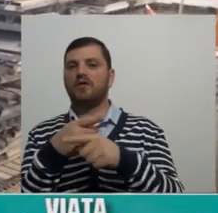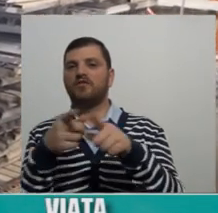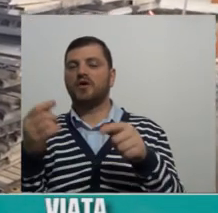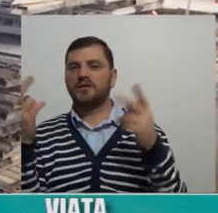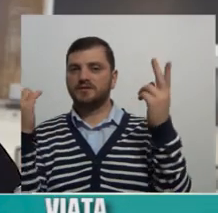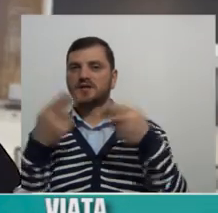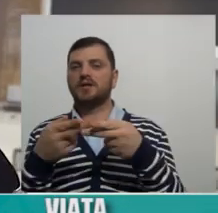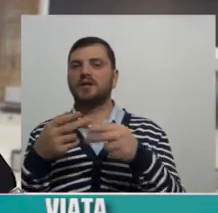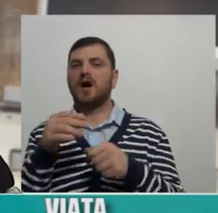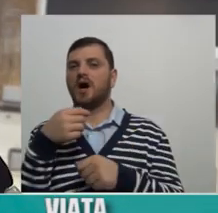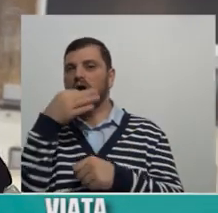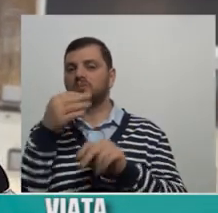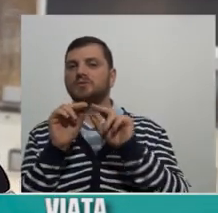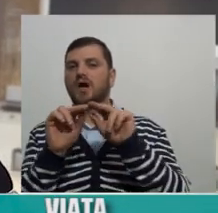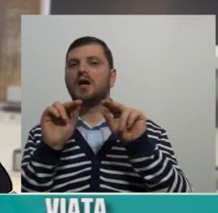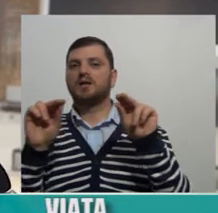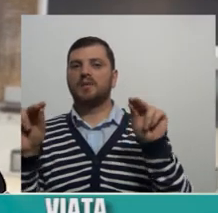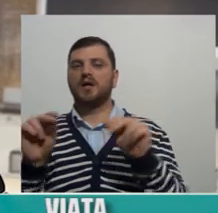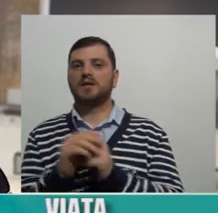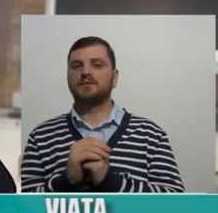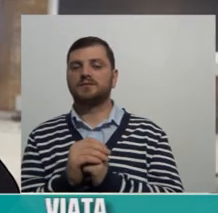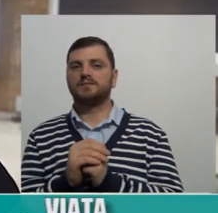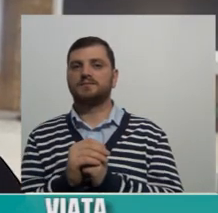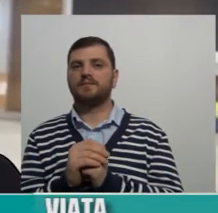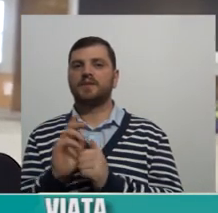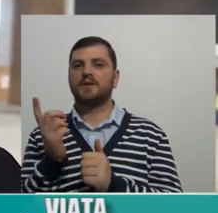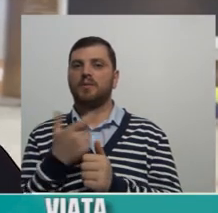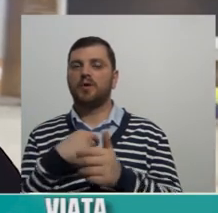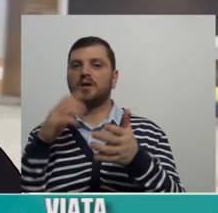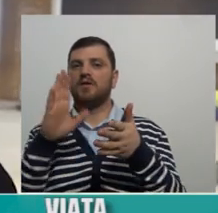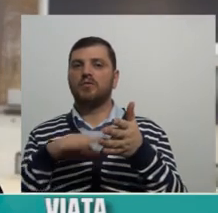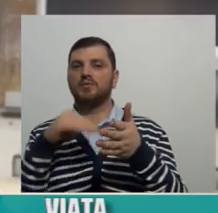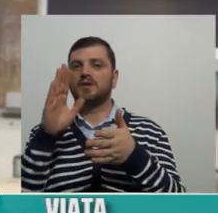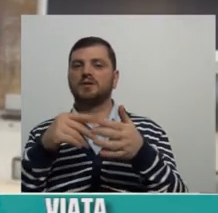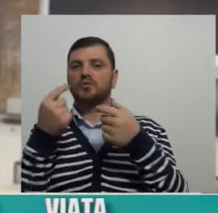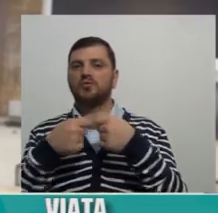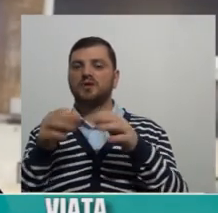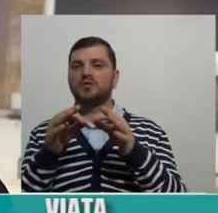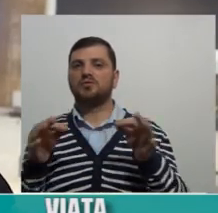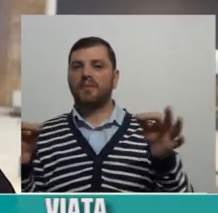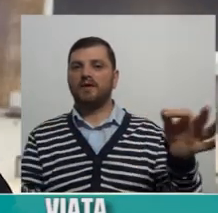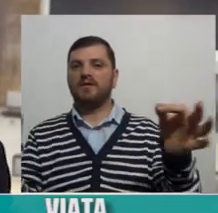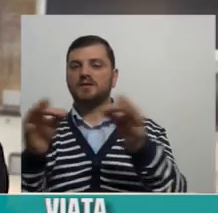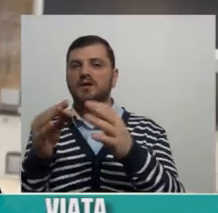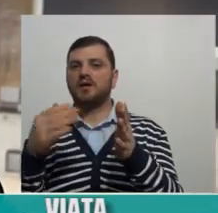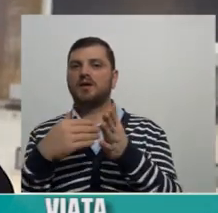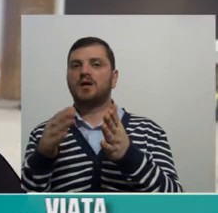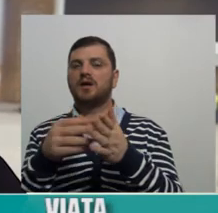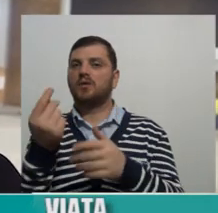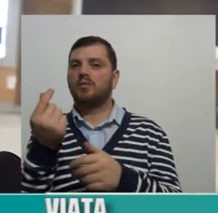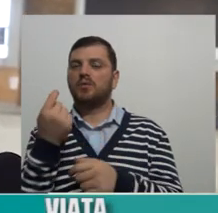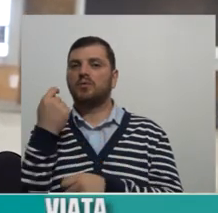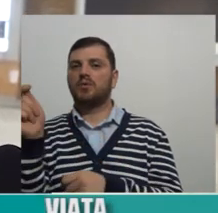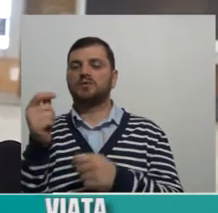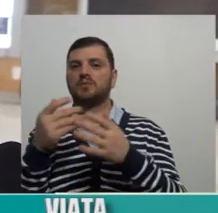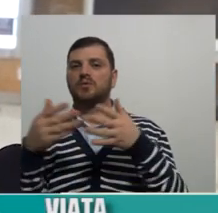dar vă dați seama că mi-au și explicat ca să poată să vopsească toată suprafața asta, costă foarte